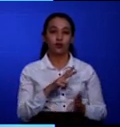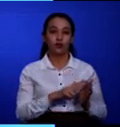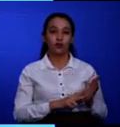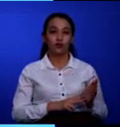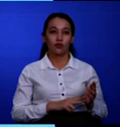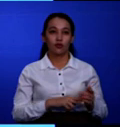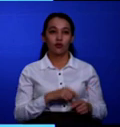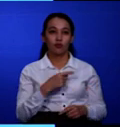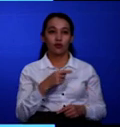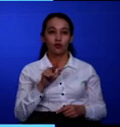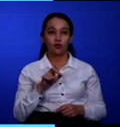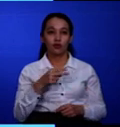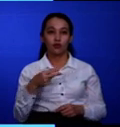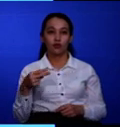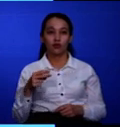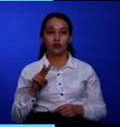280.